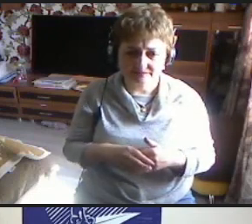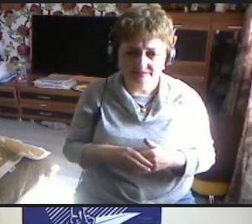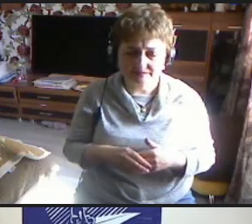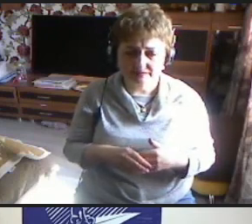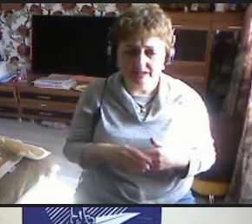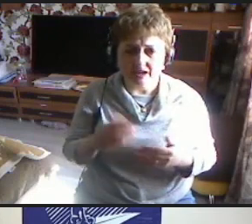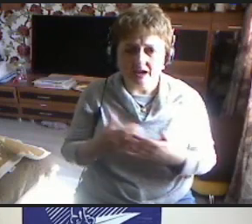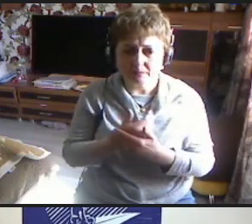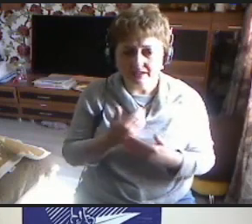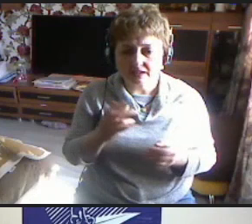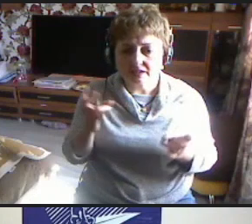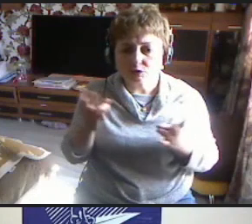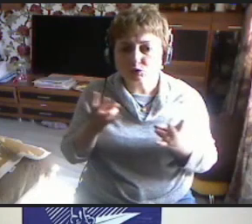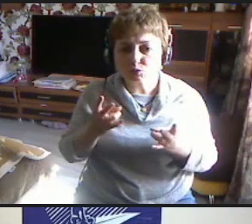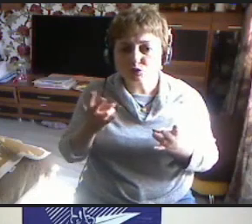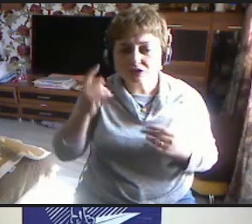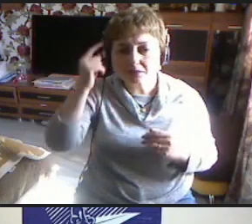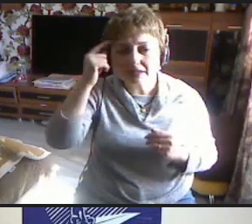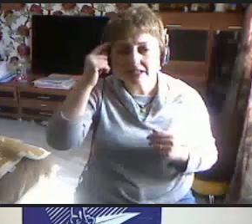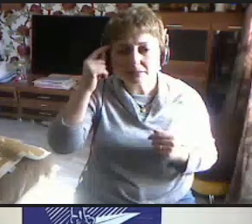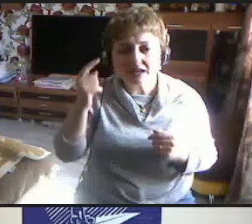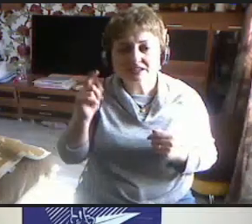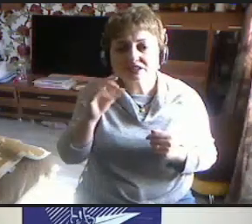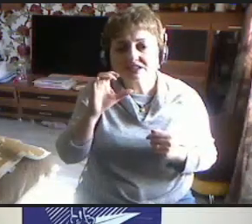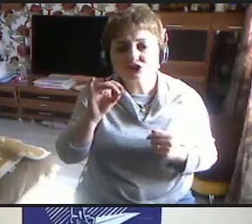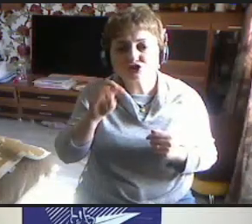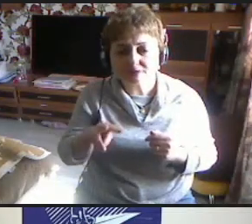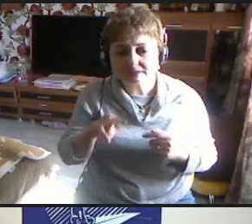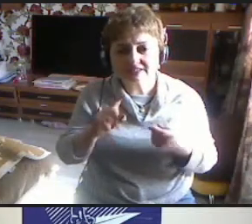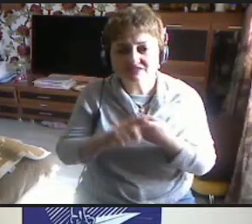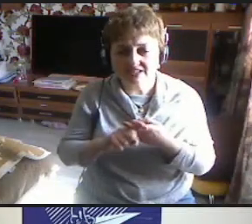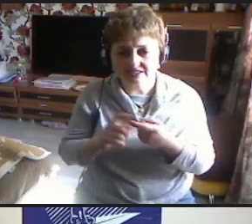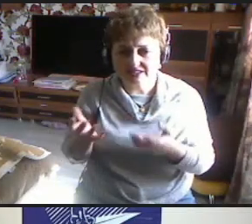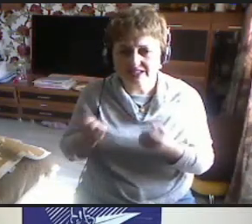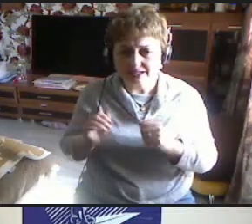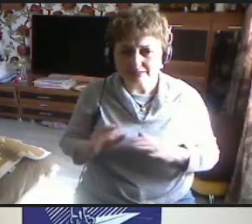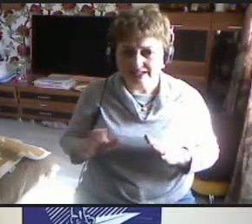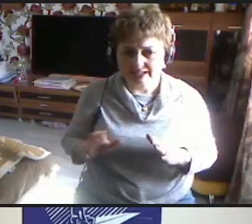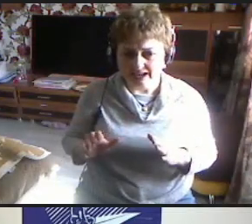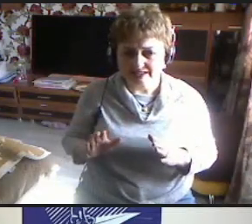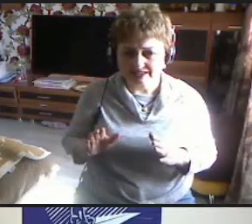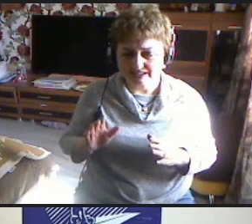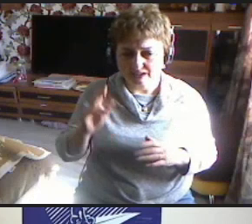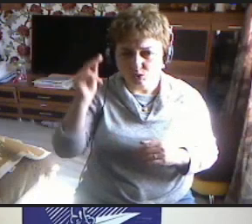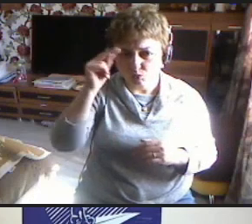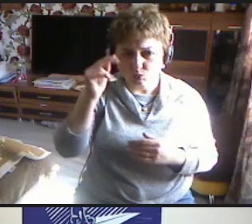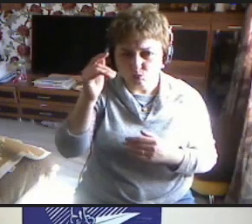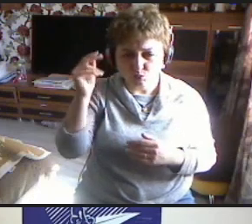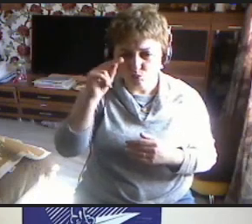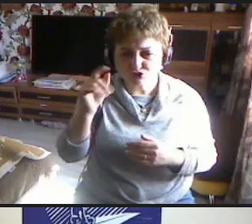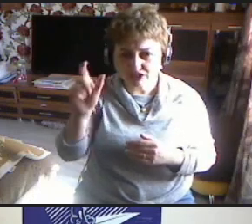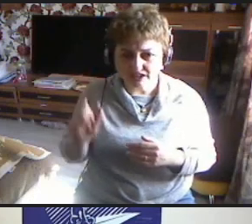нужно понимать, с чем связано непринятие ученика педагогом. Чтобы